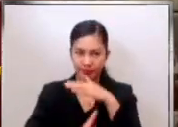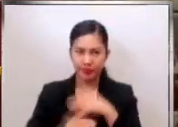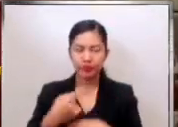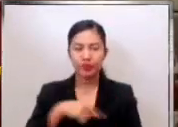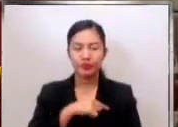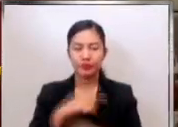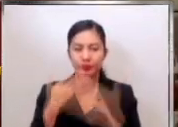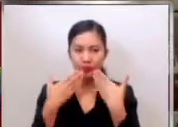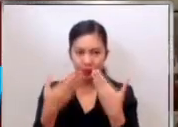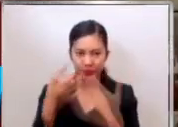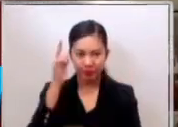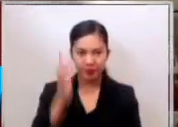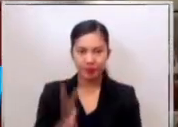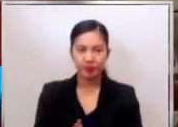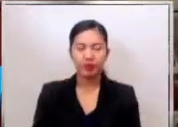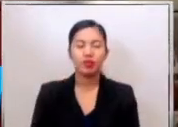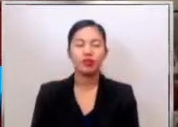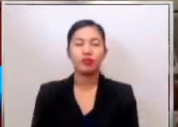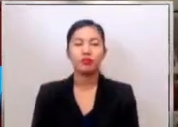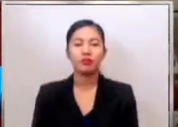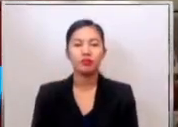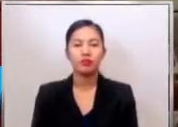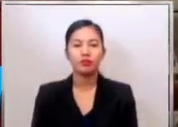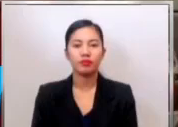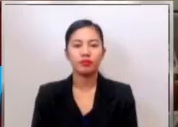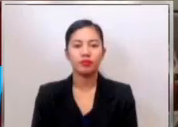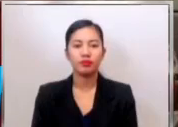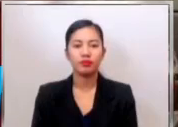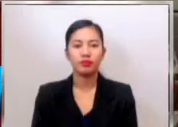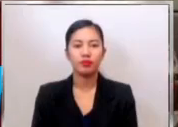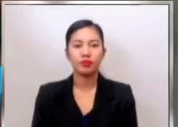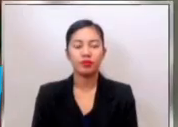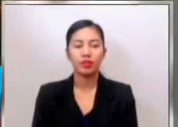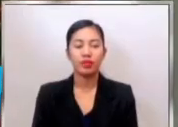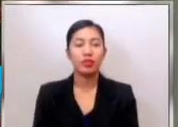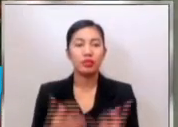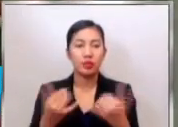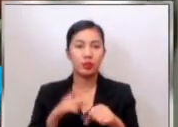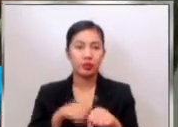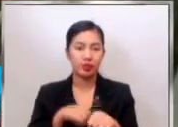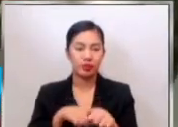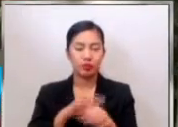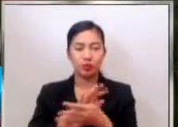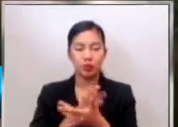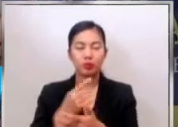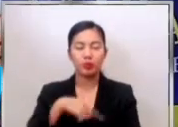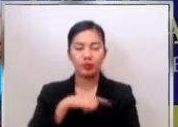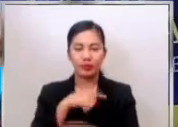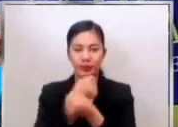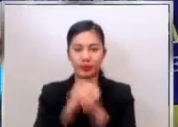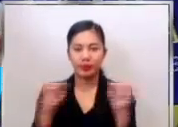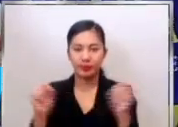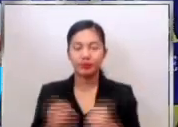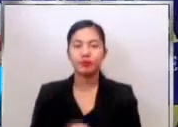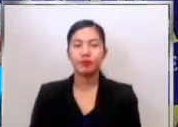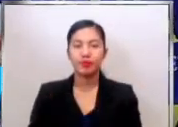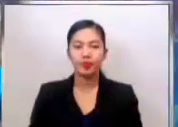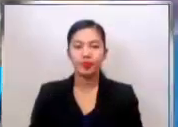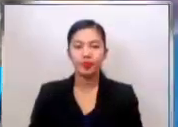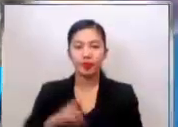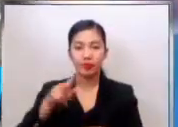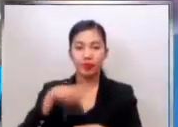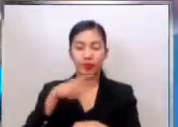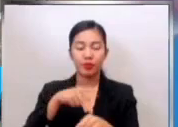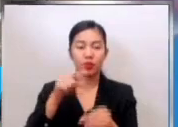dahil kumbaga ngayong pandemic, nakaligtas kami. Ayon naman sa Philippine Amalgamated Supermarket